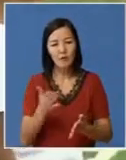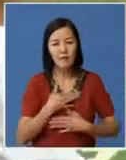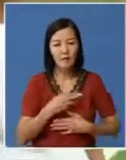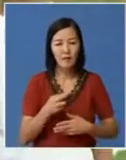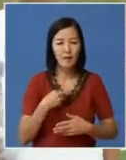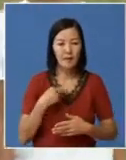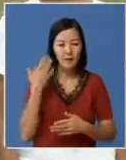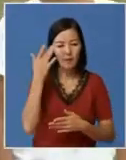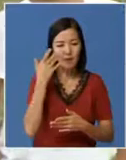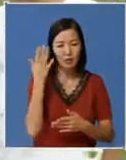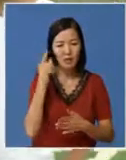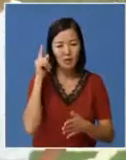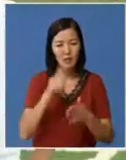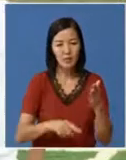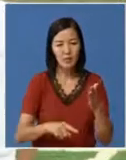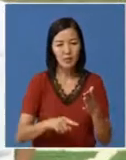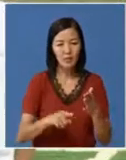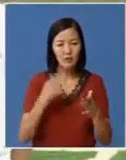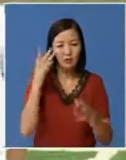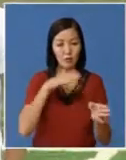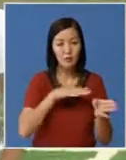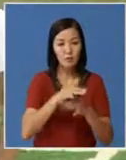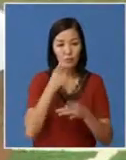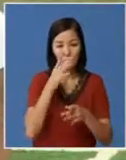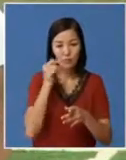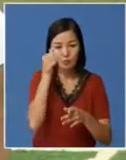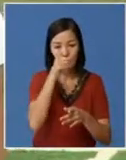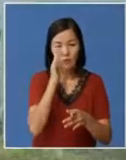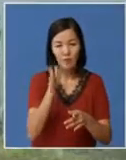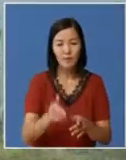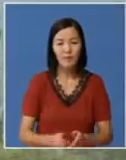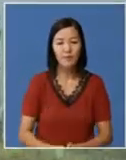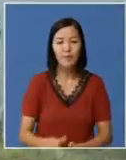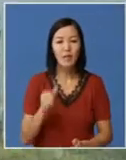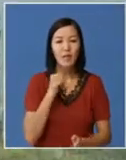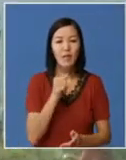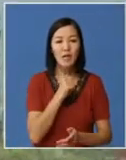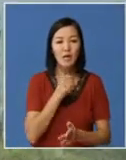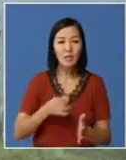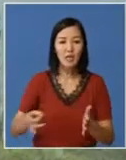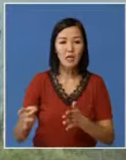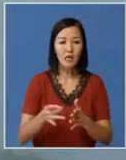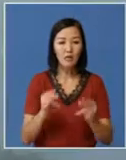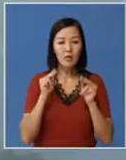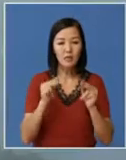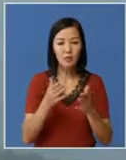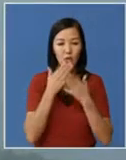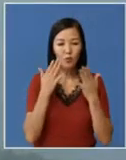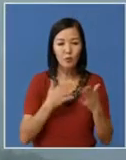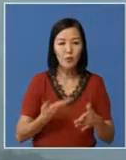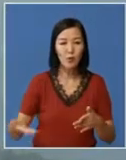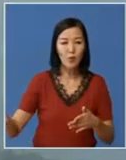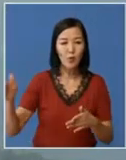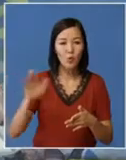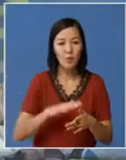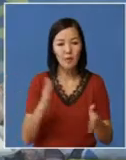мечта. Надеюсь, что смогу осуществить ее в ближайшие годы. Талгарский район – настоящий рай для любителей горного